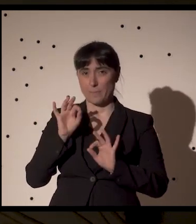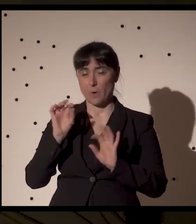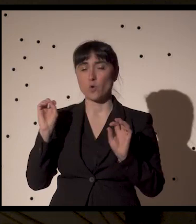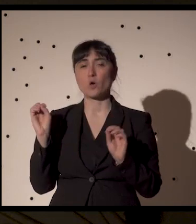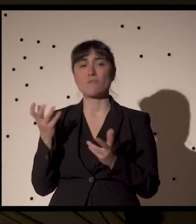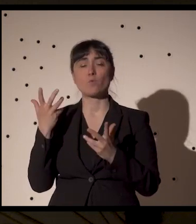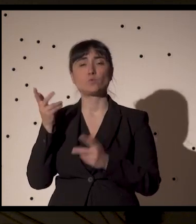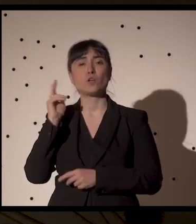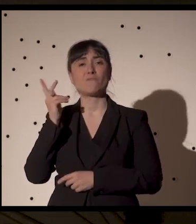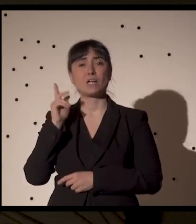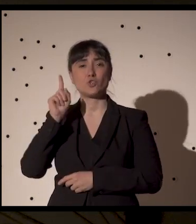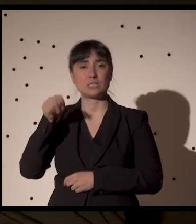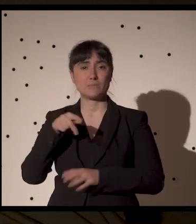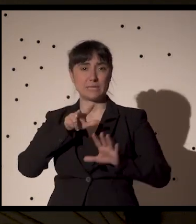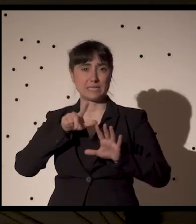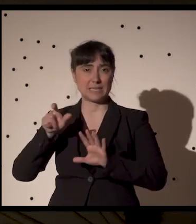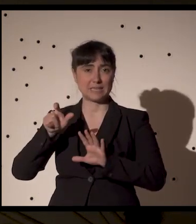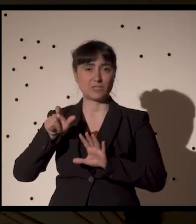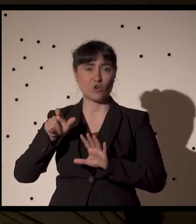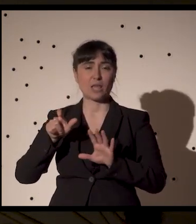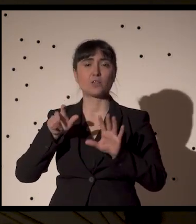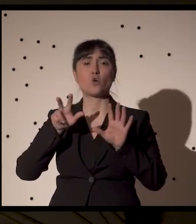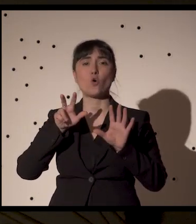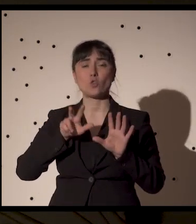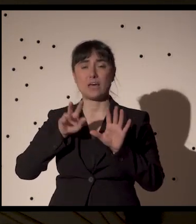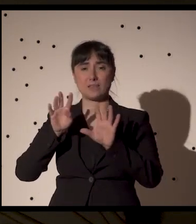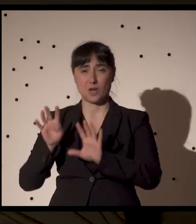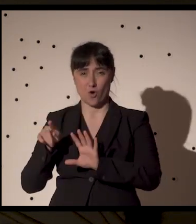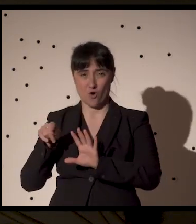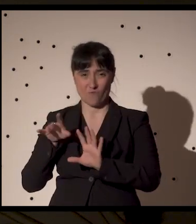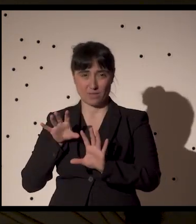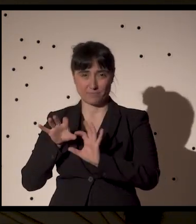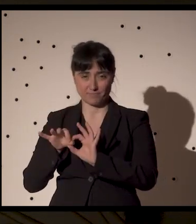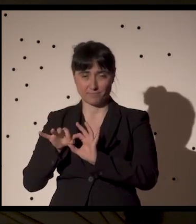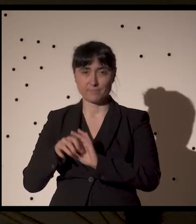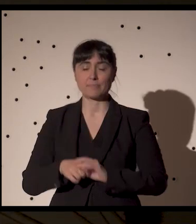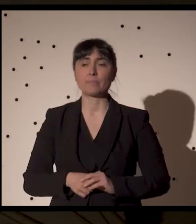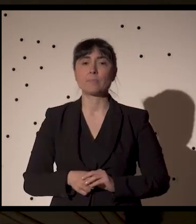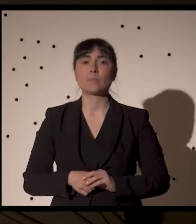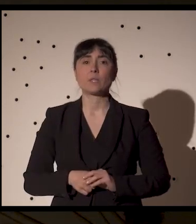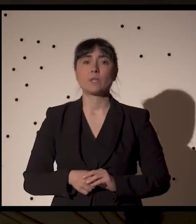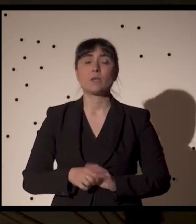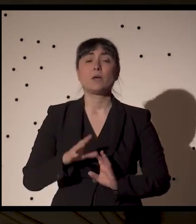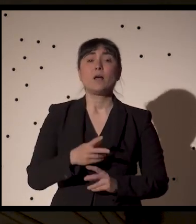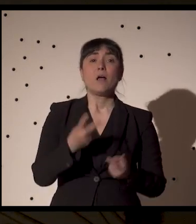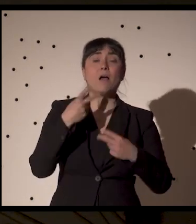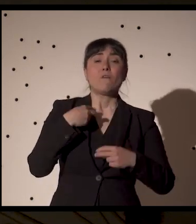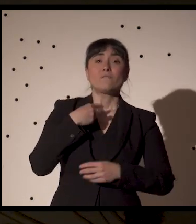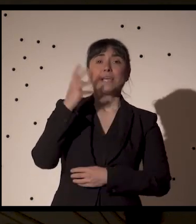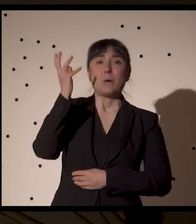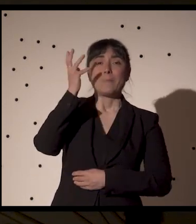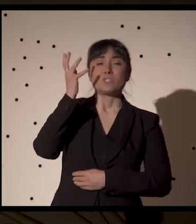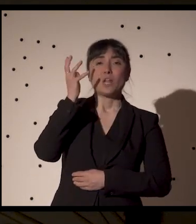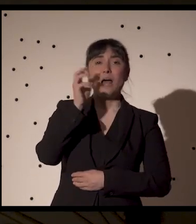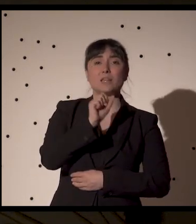e poi ancora un omaggio ad Antonio nei Villager vita immaginaria di Antonio nei Villager nel trentennale della morte